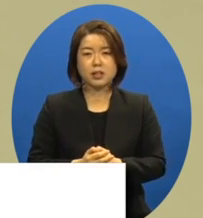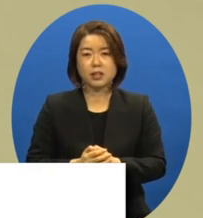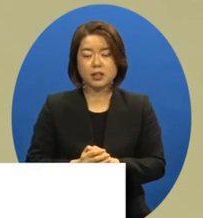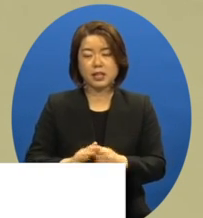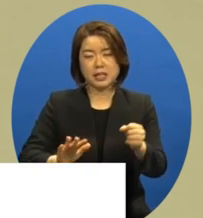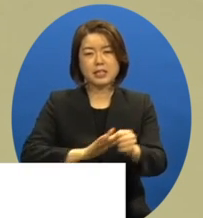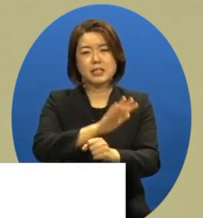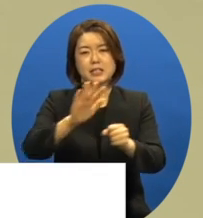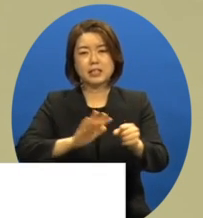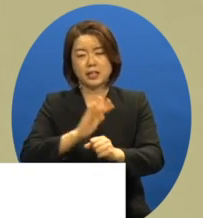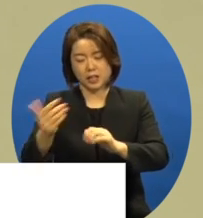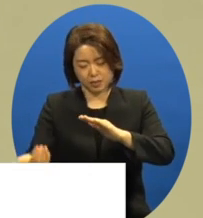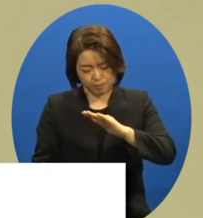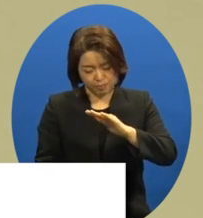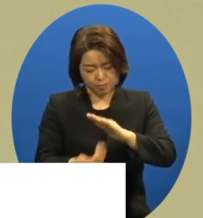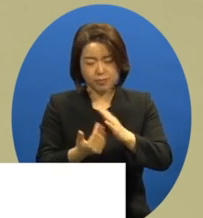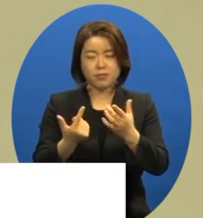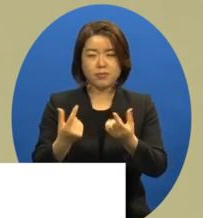사랑이 최선이다.